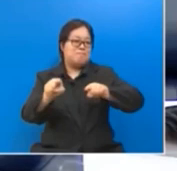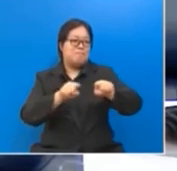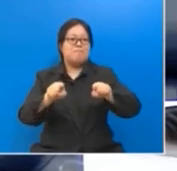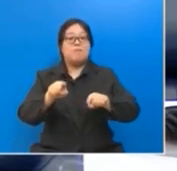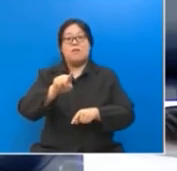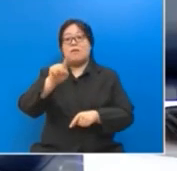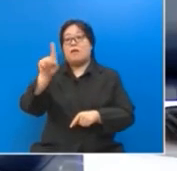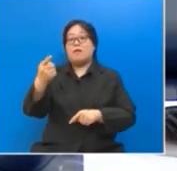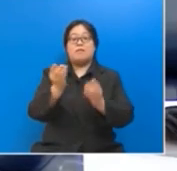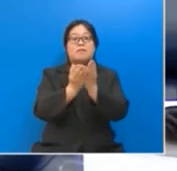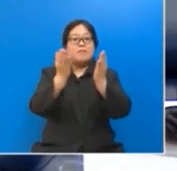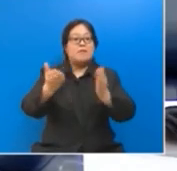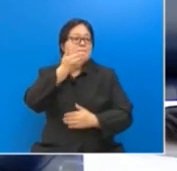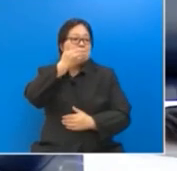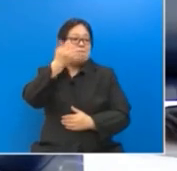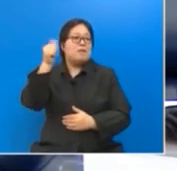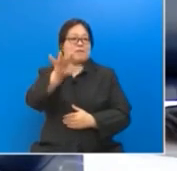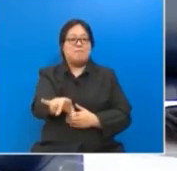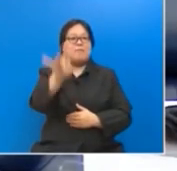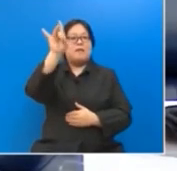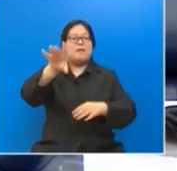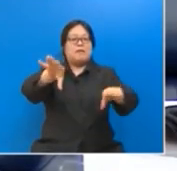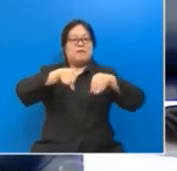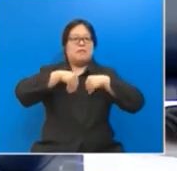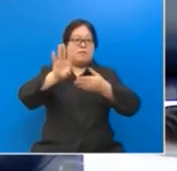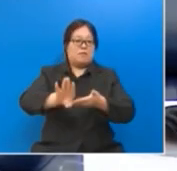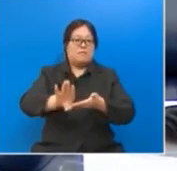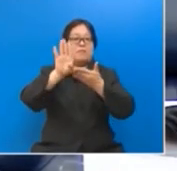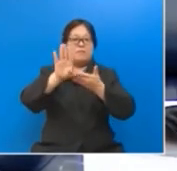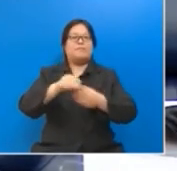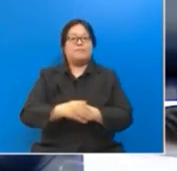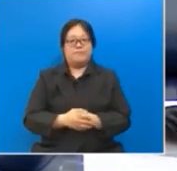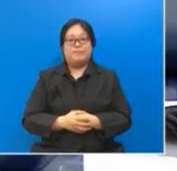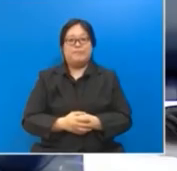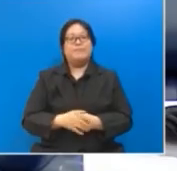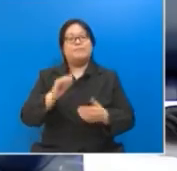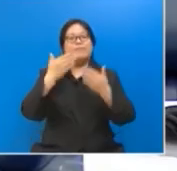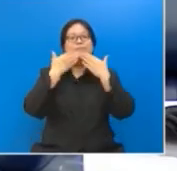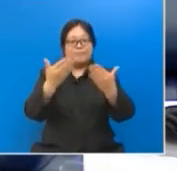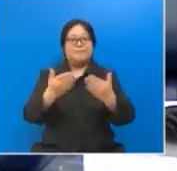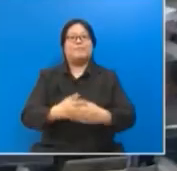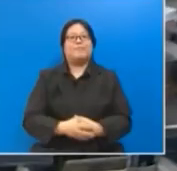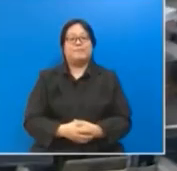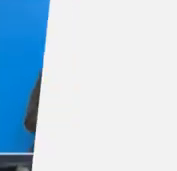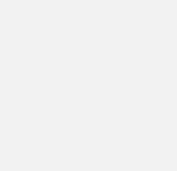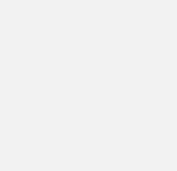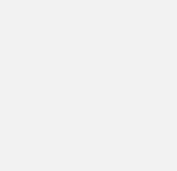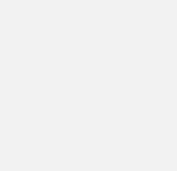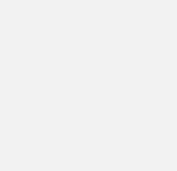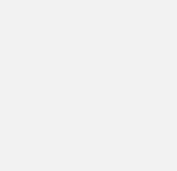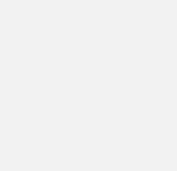hanya pelajar yang terbaik sahaja boleh diterima untuk program yang outstanding seperti ini. Sekian dan terima kasih. Terima kasih.